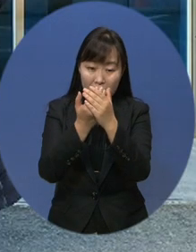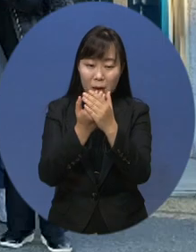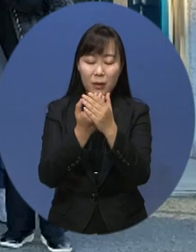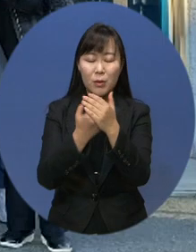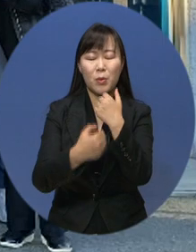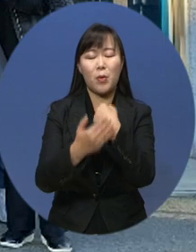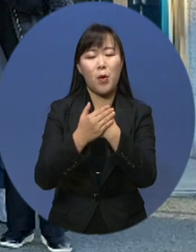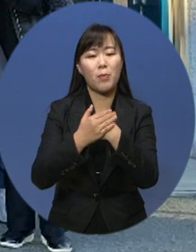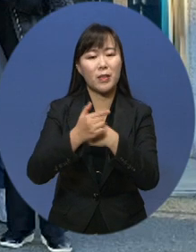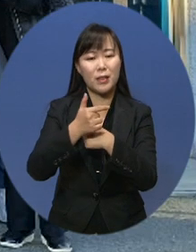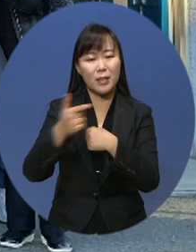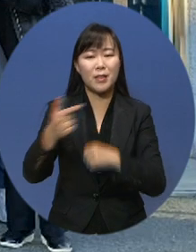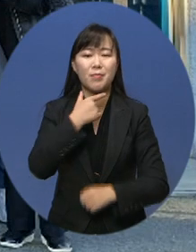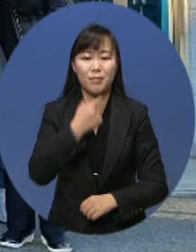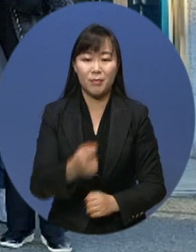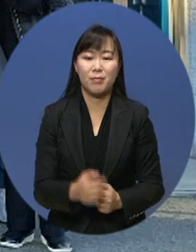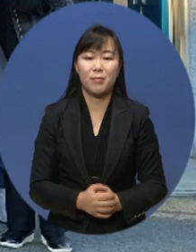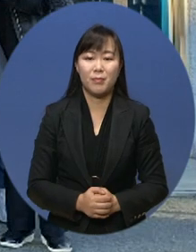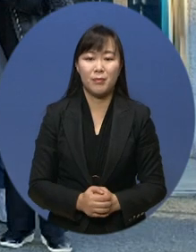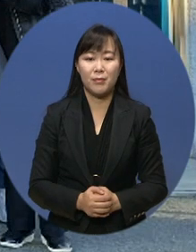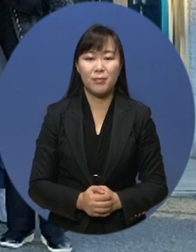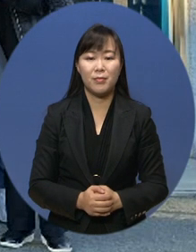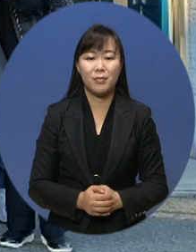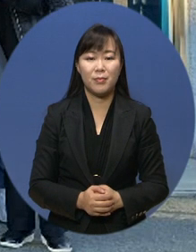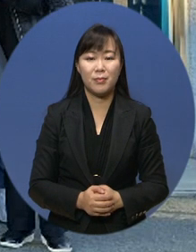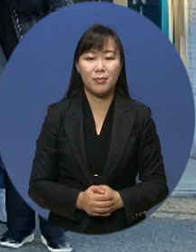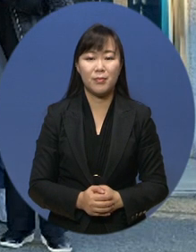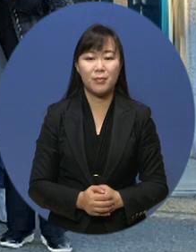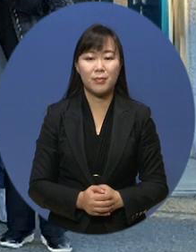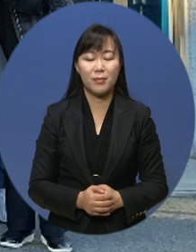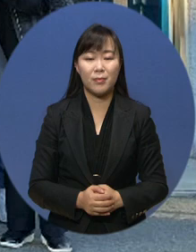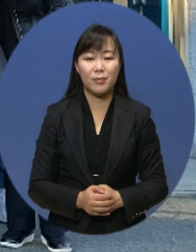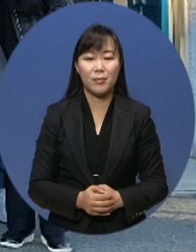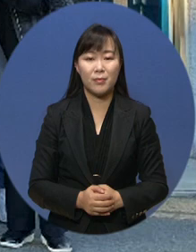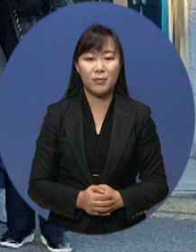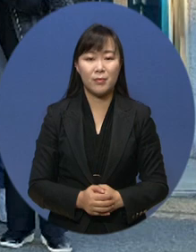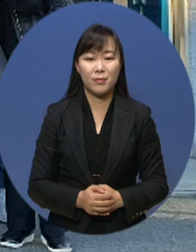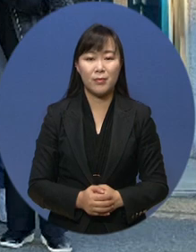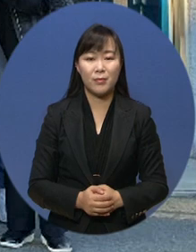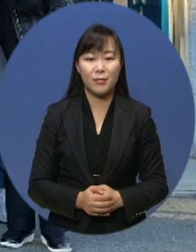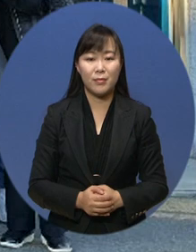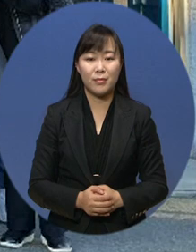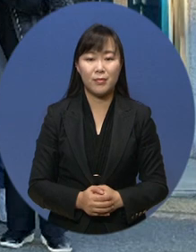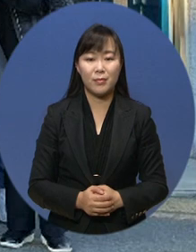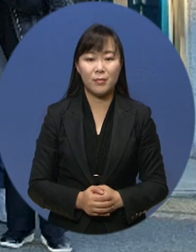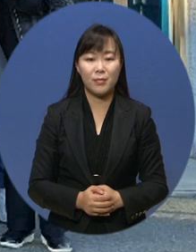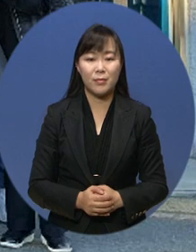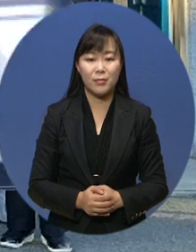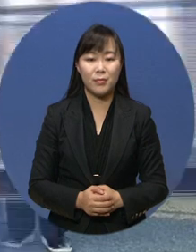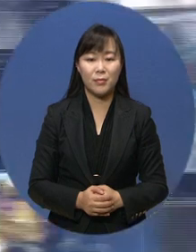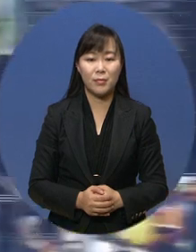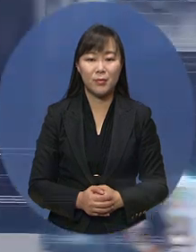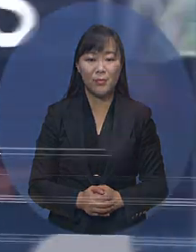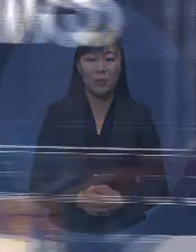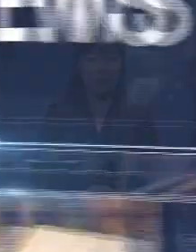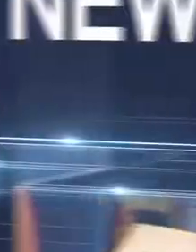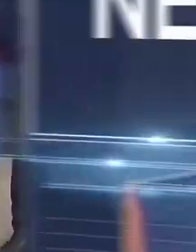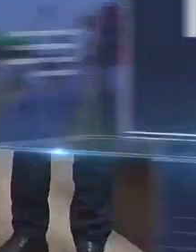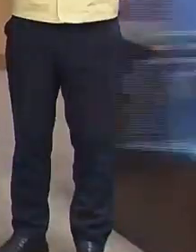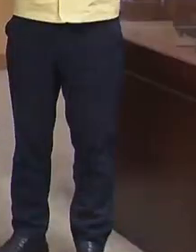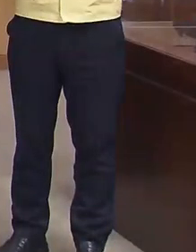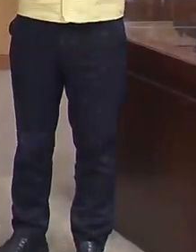힘이 될 수 있길 기대합니다 복지 tv 경기방송 정선 입니다 음